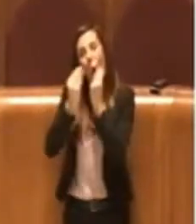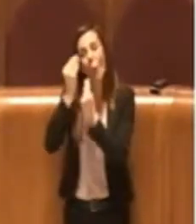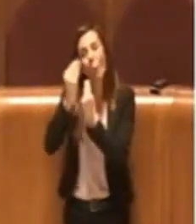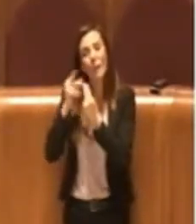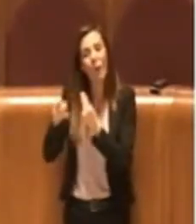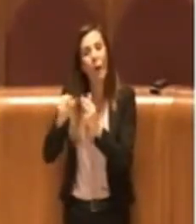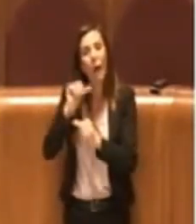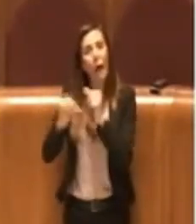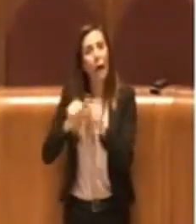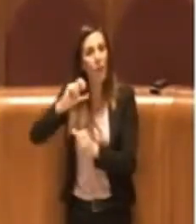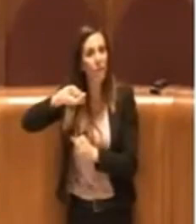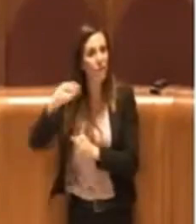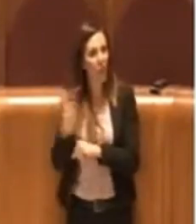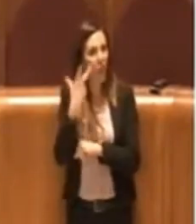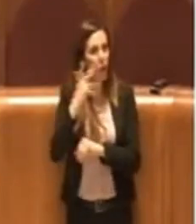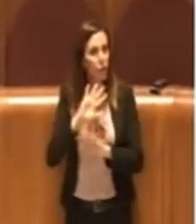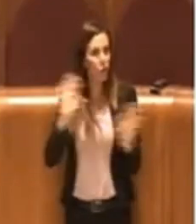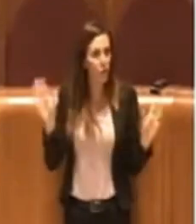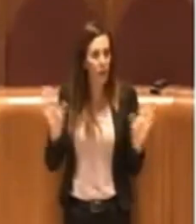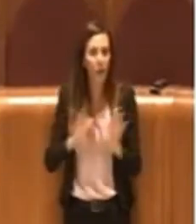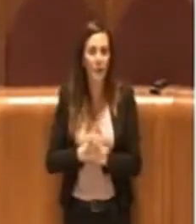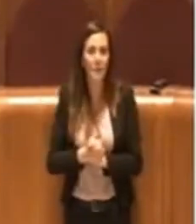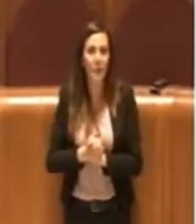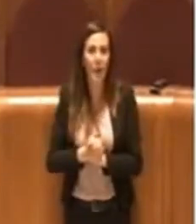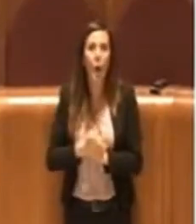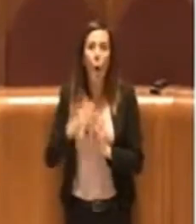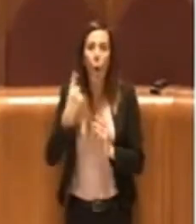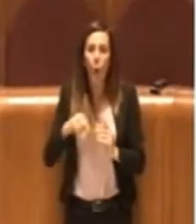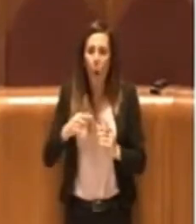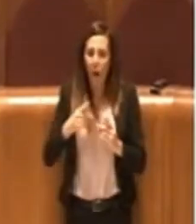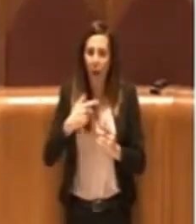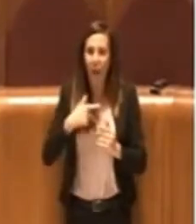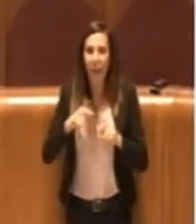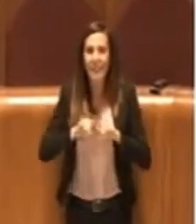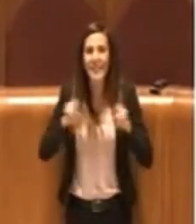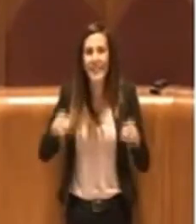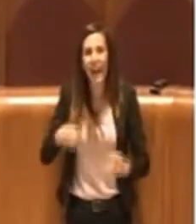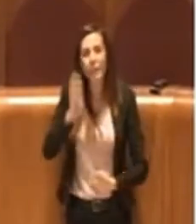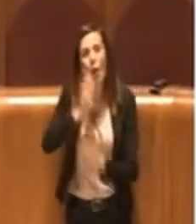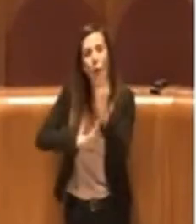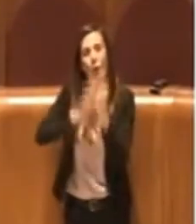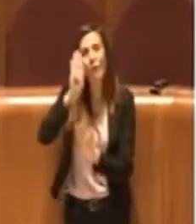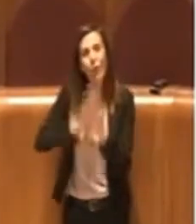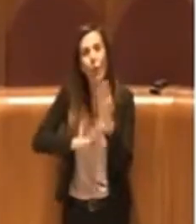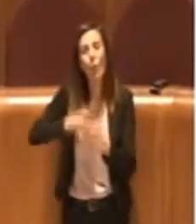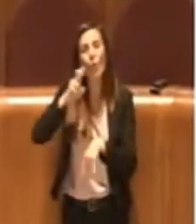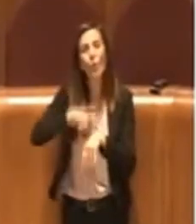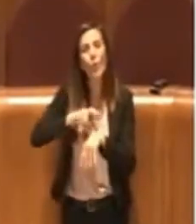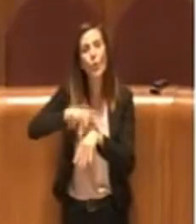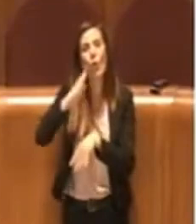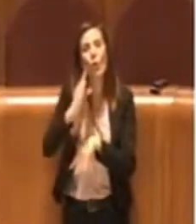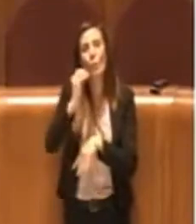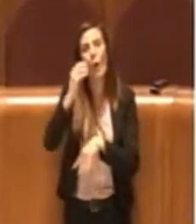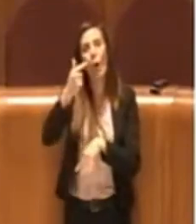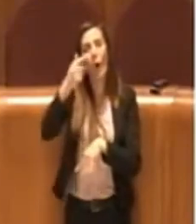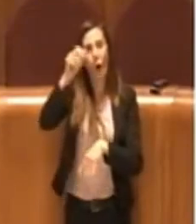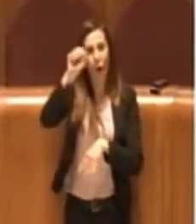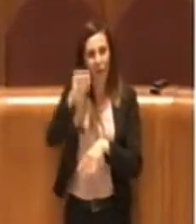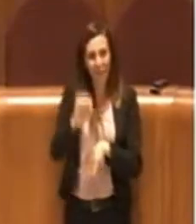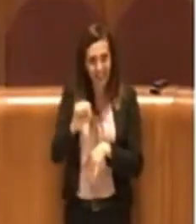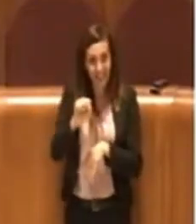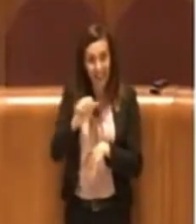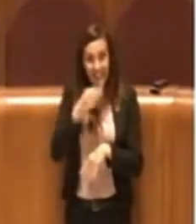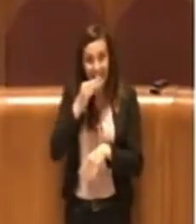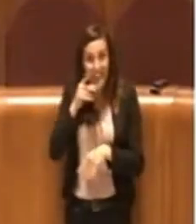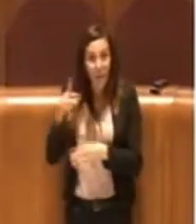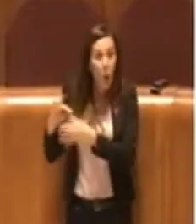Devo dire che un percorso partecipato, il tavolo di confronto di Botta, non è la delibera che passa nei